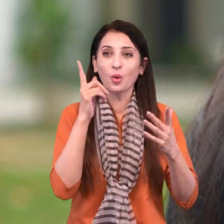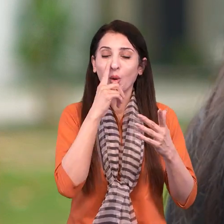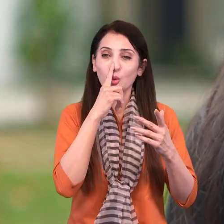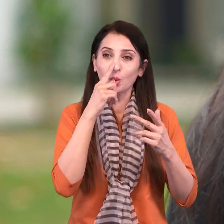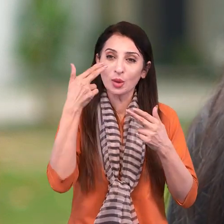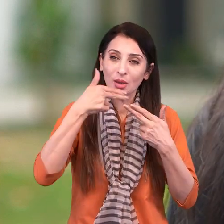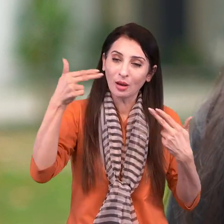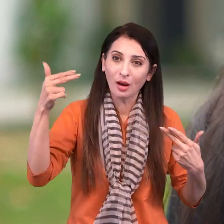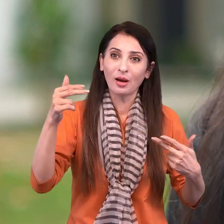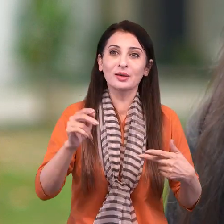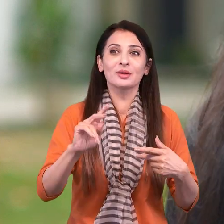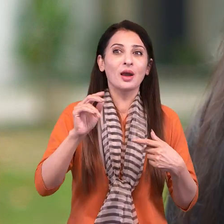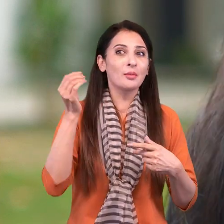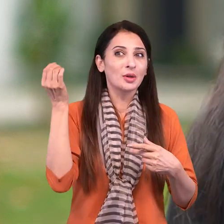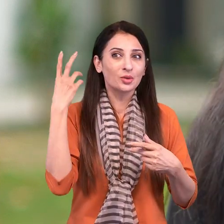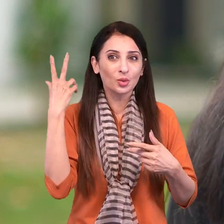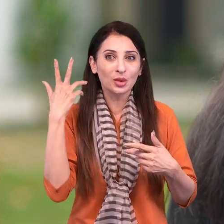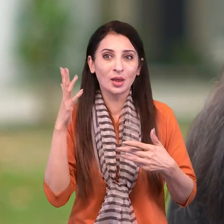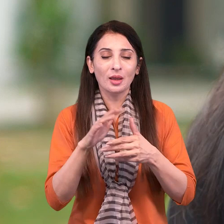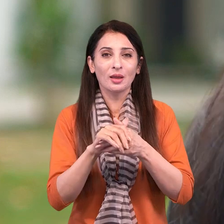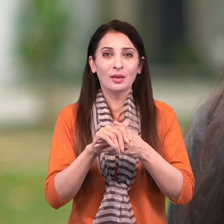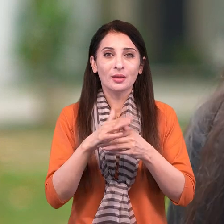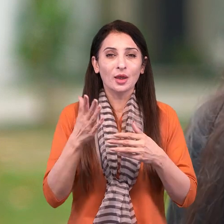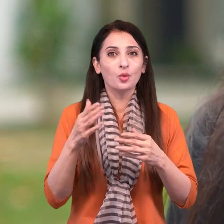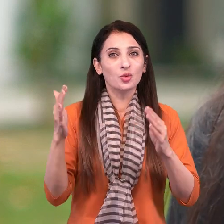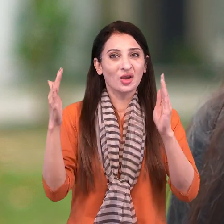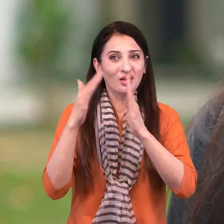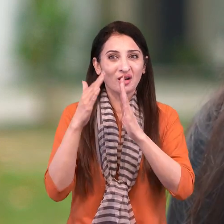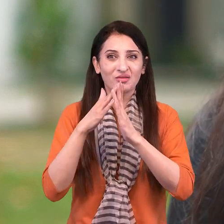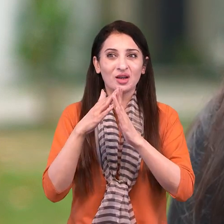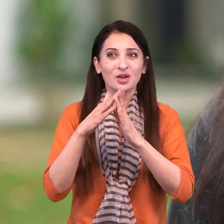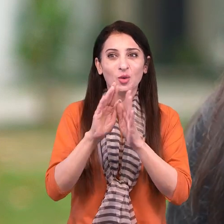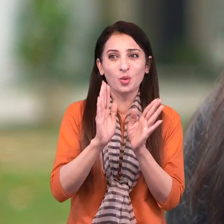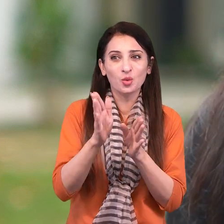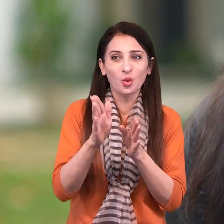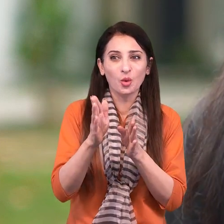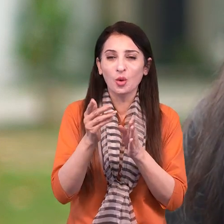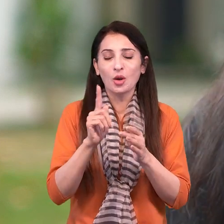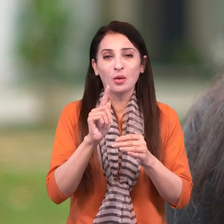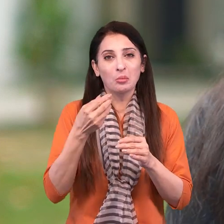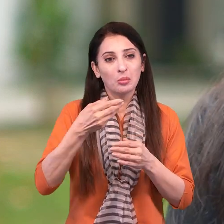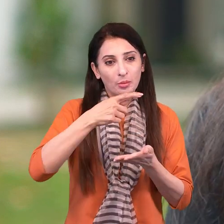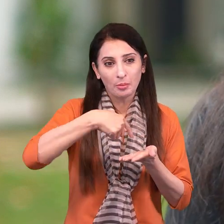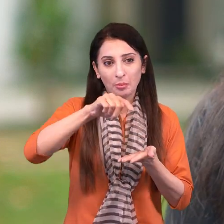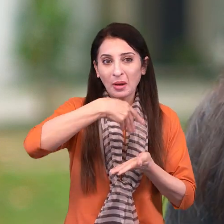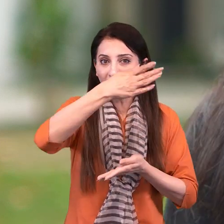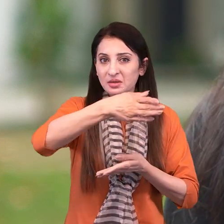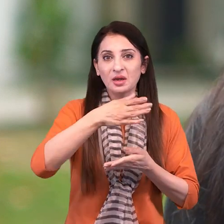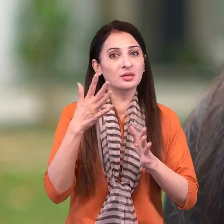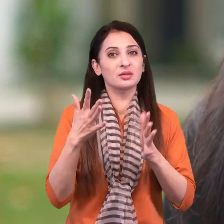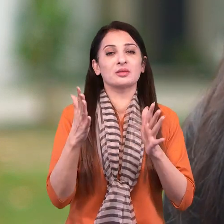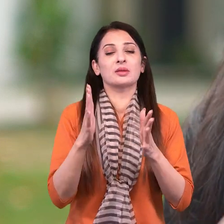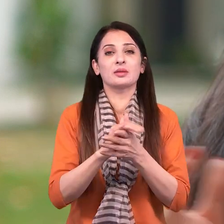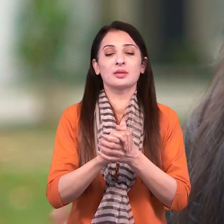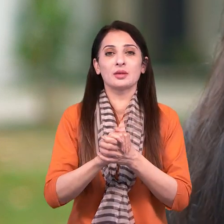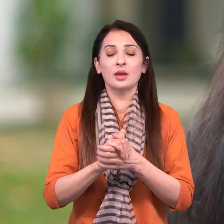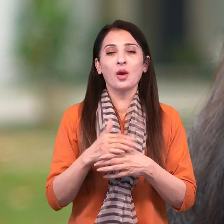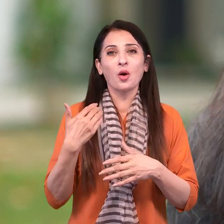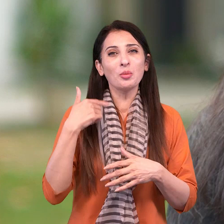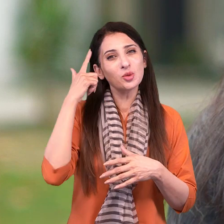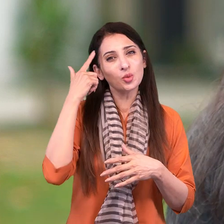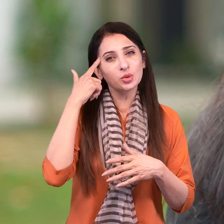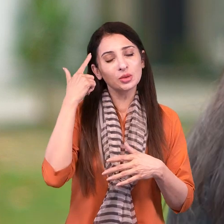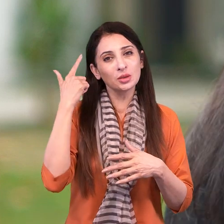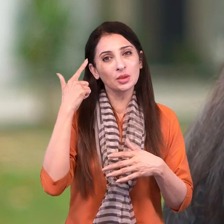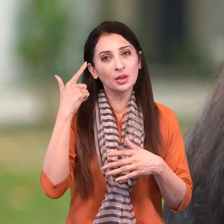but they were suppressed. उनके घर वाले उनको नहीं छोड़ते थे कहीं. They wanted to do so much. और मैं यही सोचती